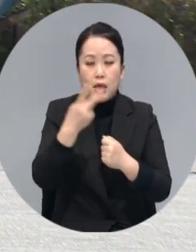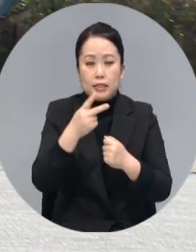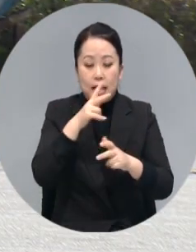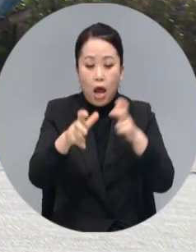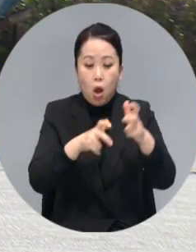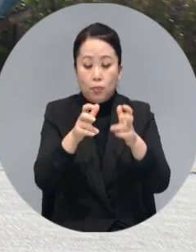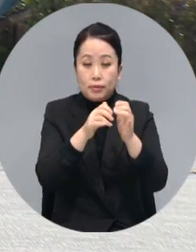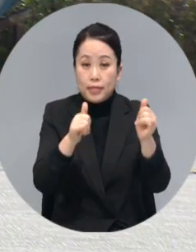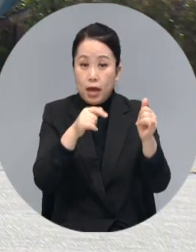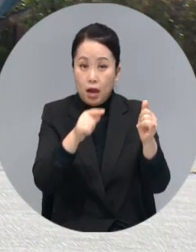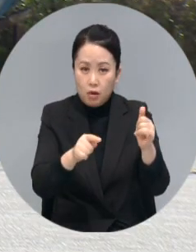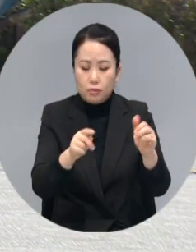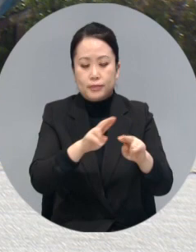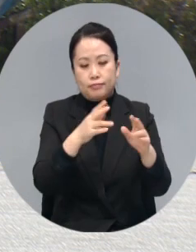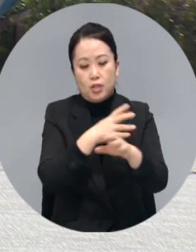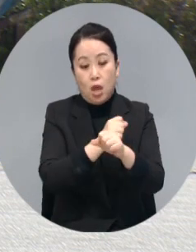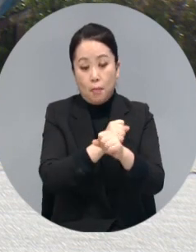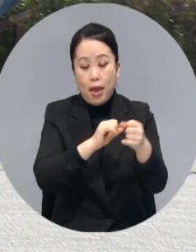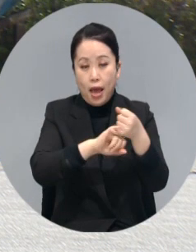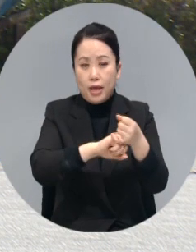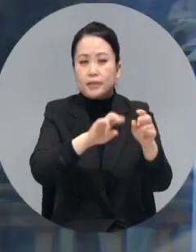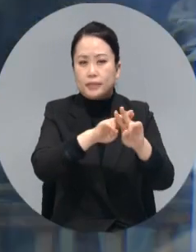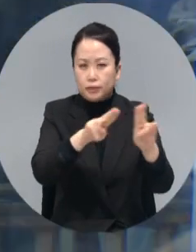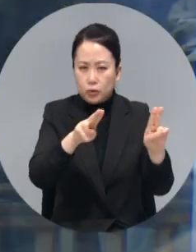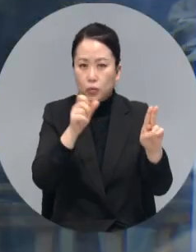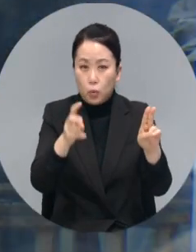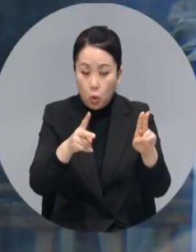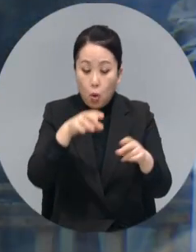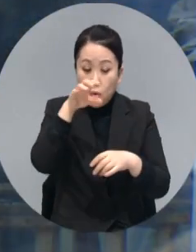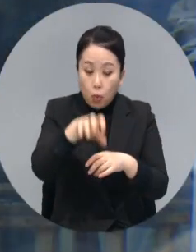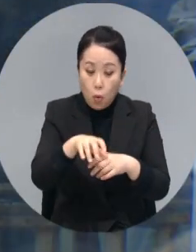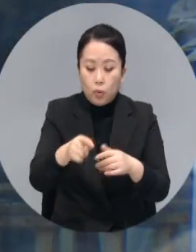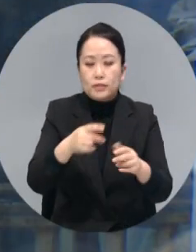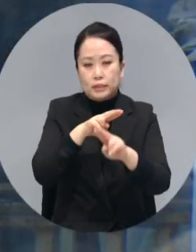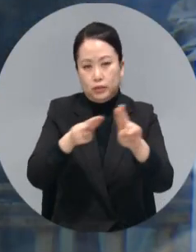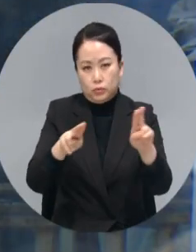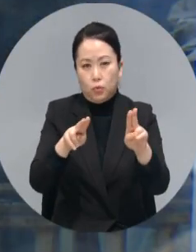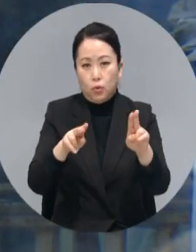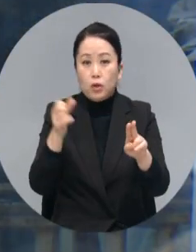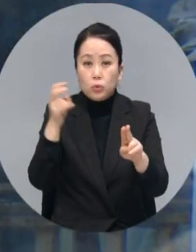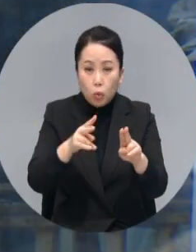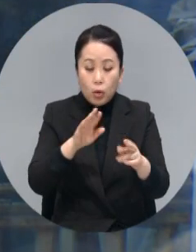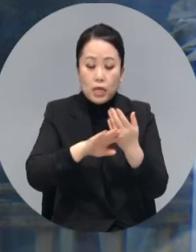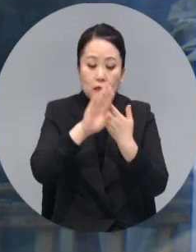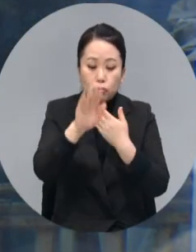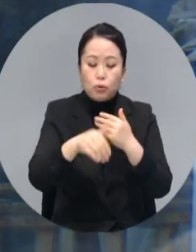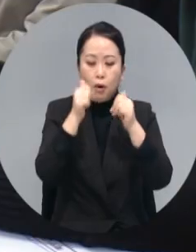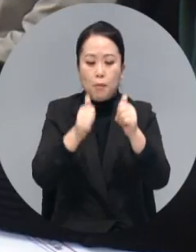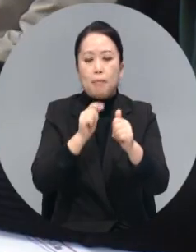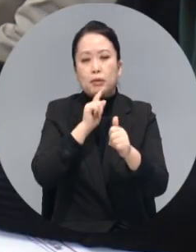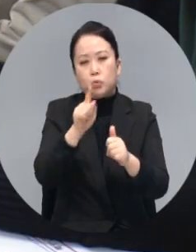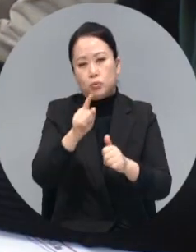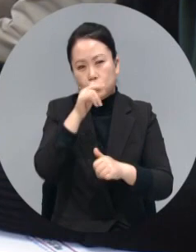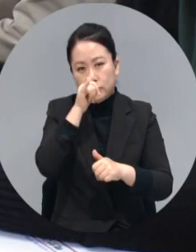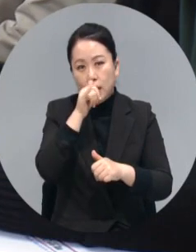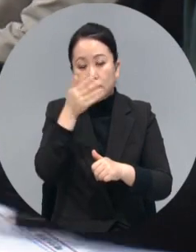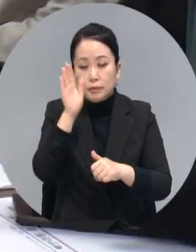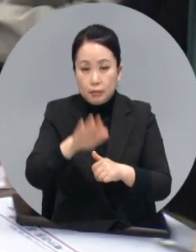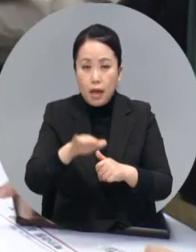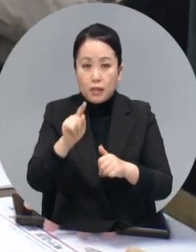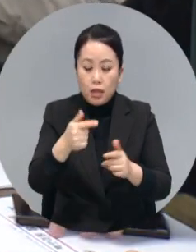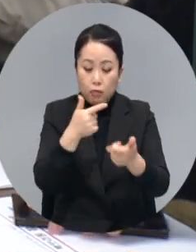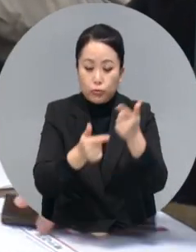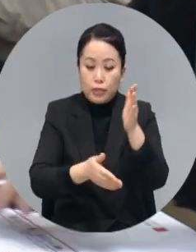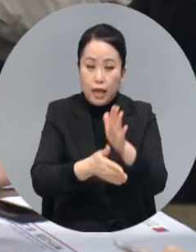해지하고 사업자 지정을 취소했습니다. 이후 소송전까지 이어졌는데 지난달 부산시가 민간 사업자의